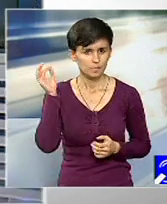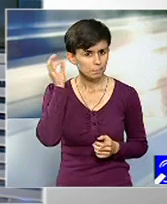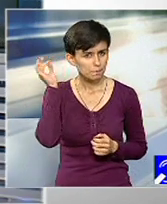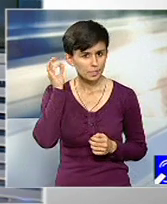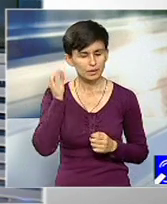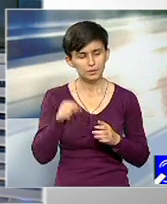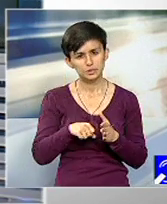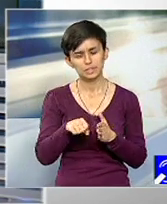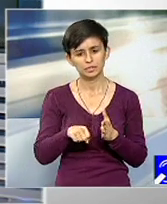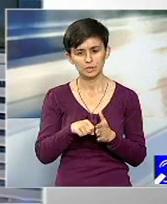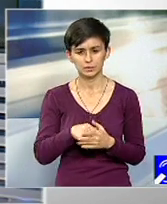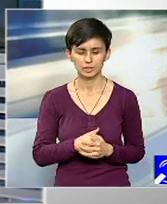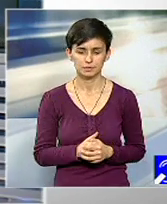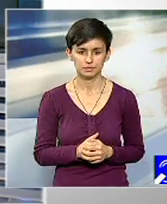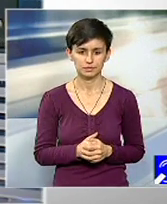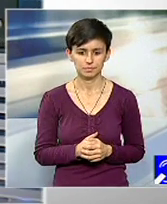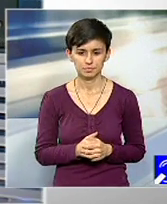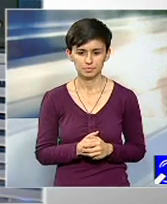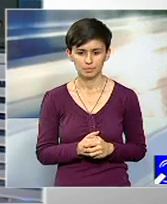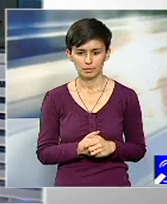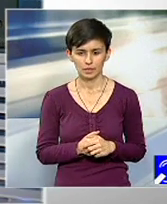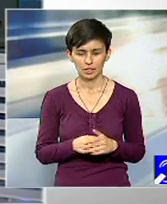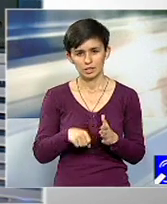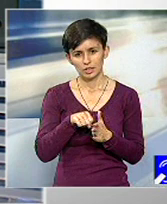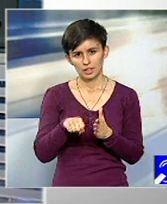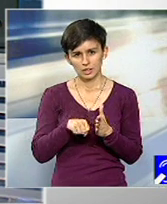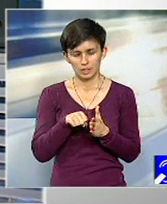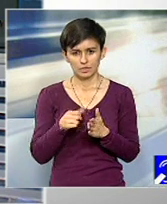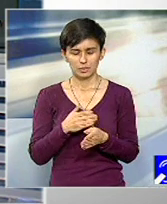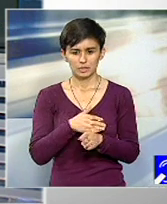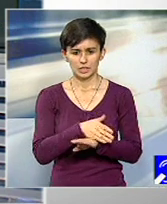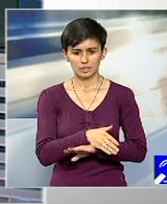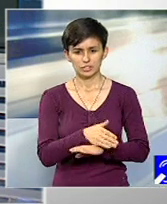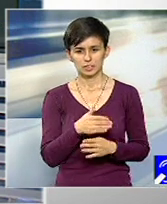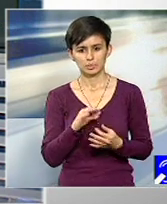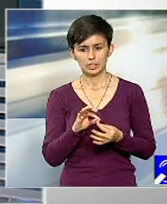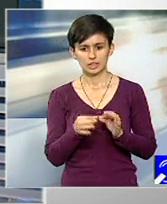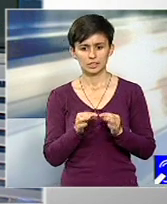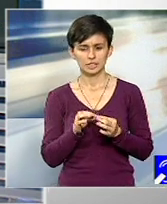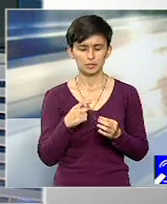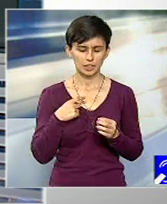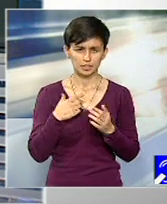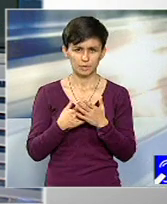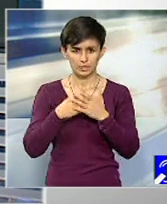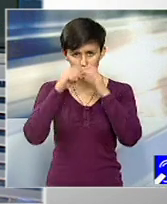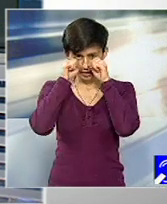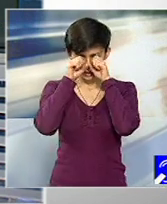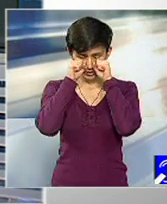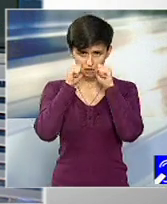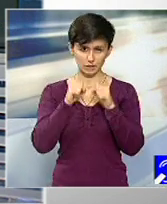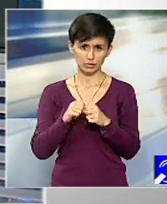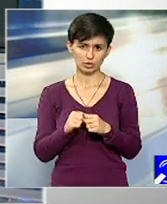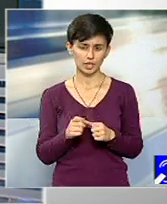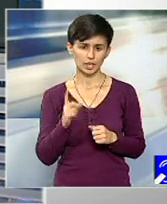filmului. Exact, pentru că filmul accesibil înseamnă filmul care este pentru nevăzător, astfel încât să nu încurce audiența